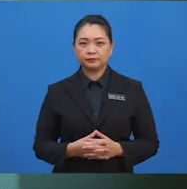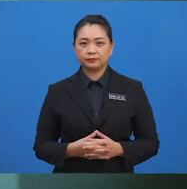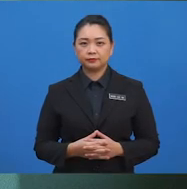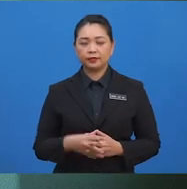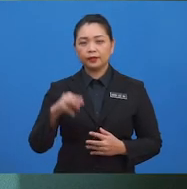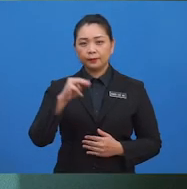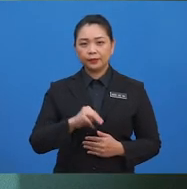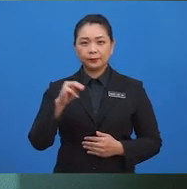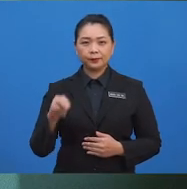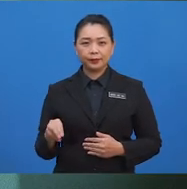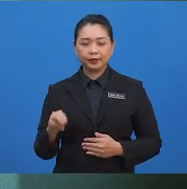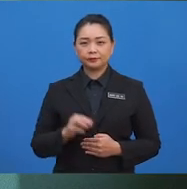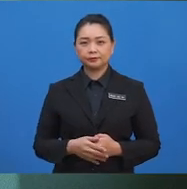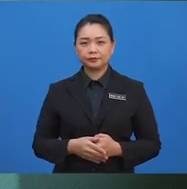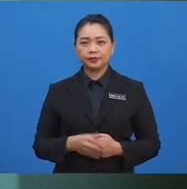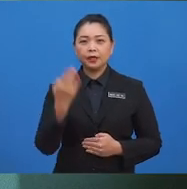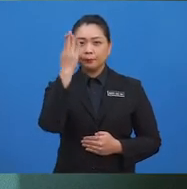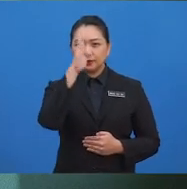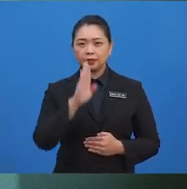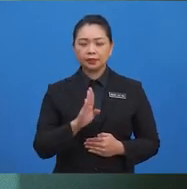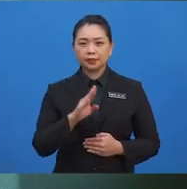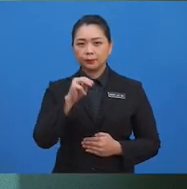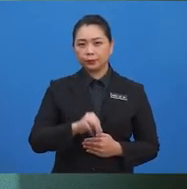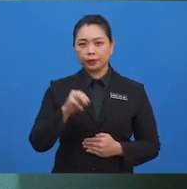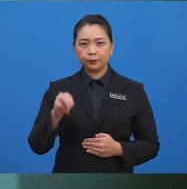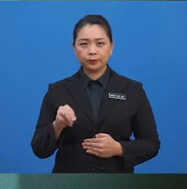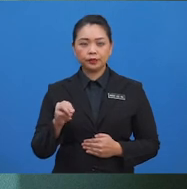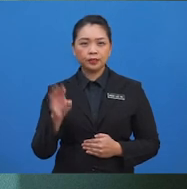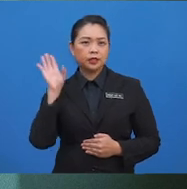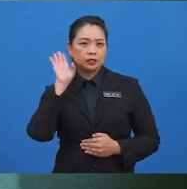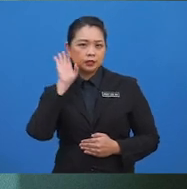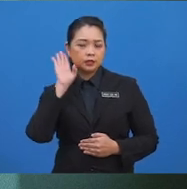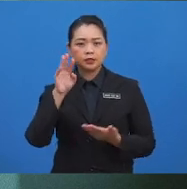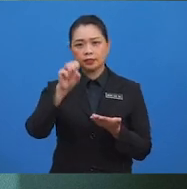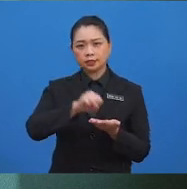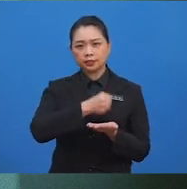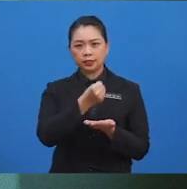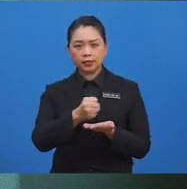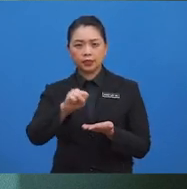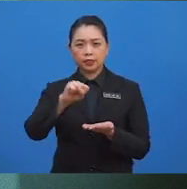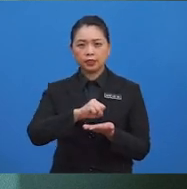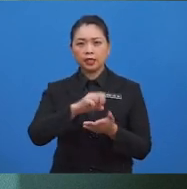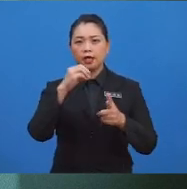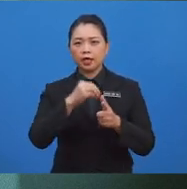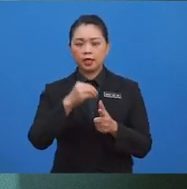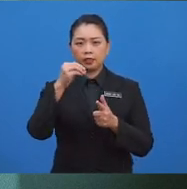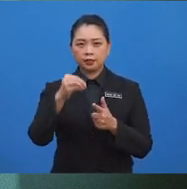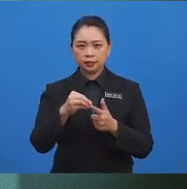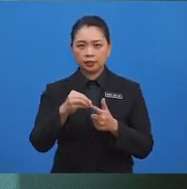murid-murid Pernahkah murid-murid mendengar syair atau